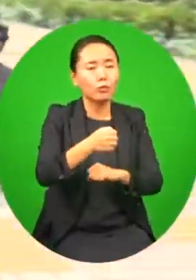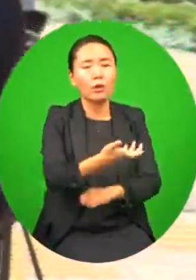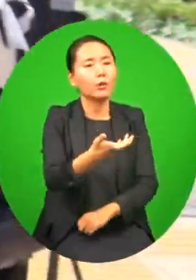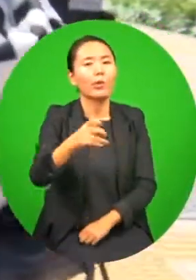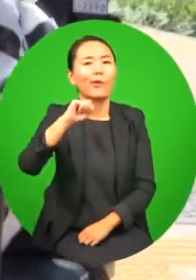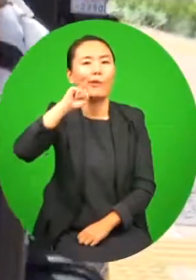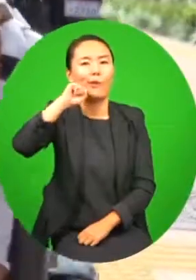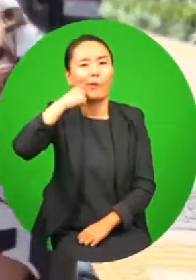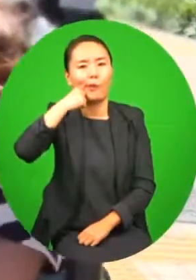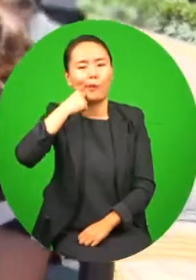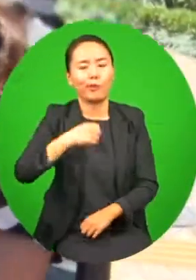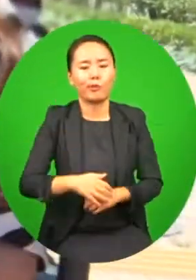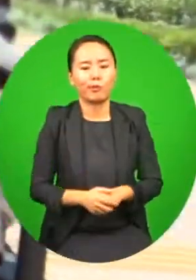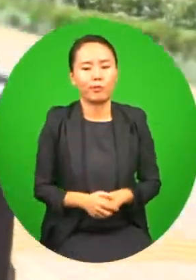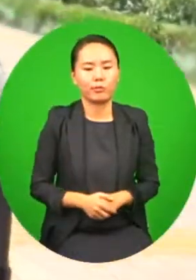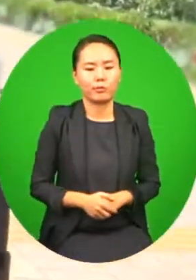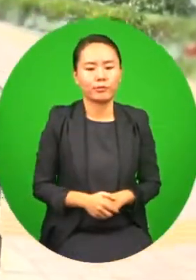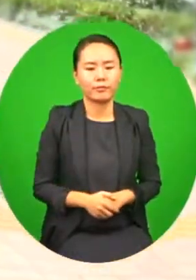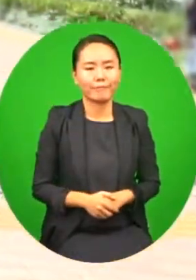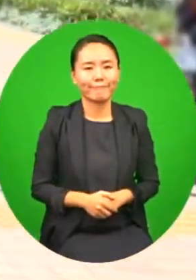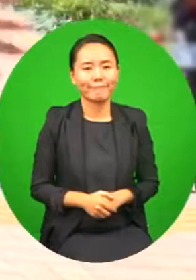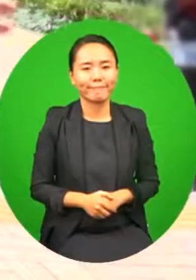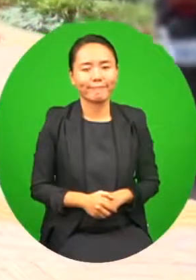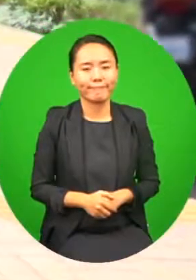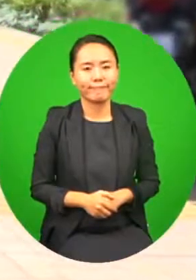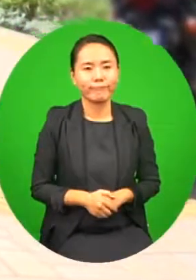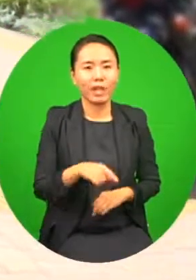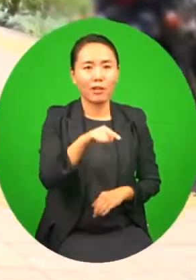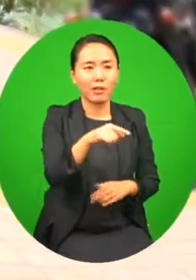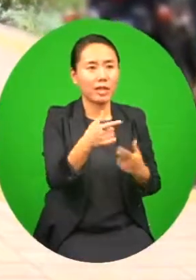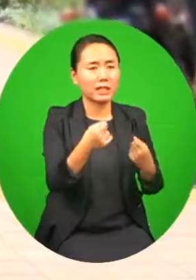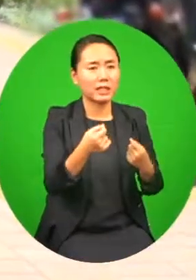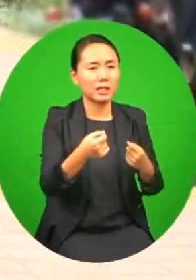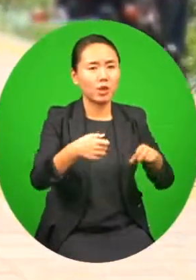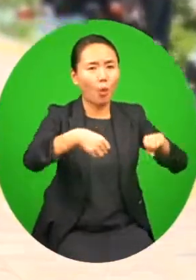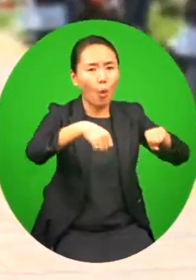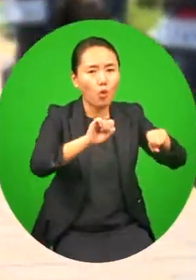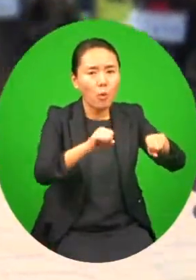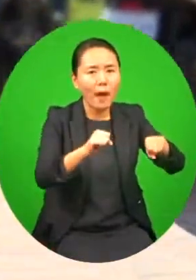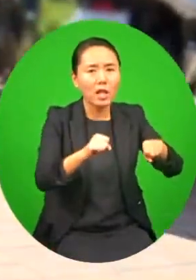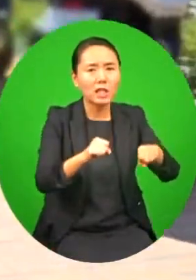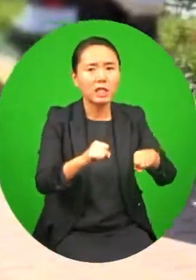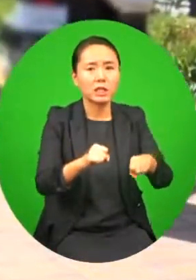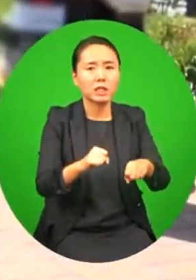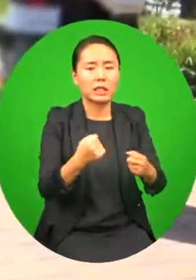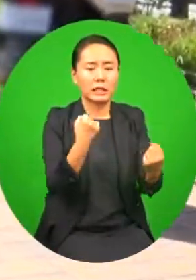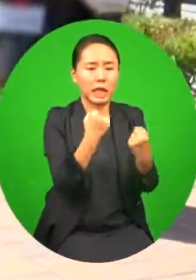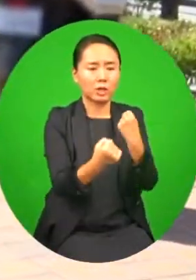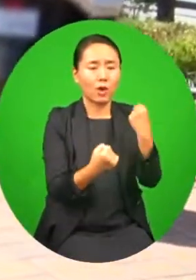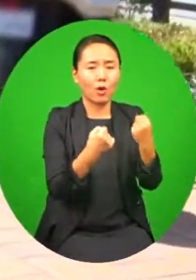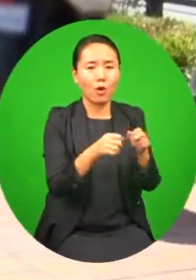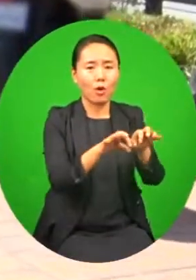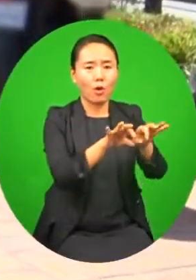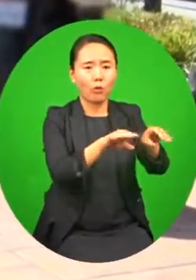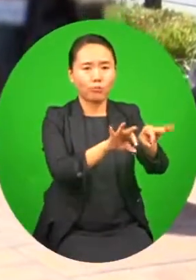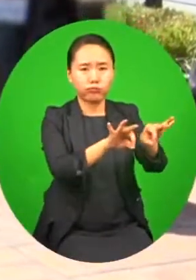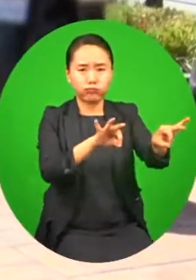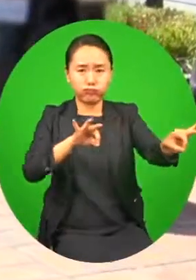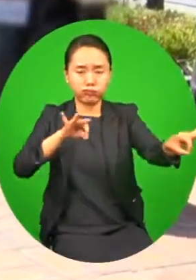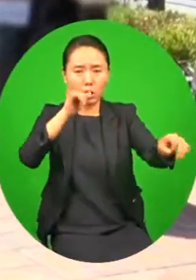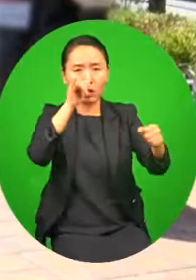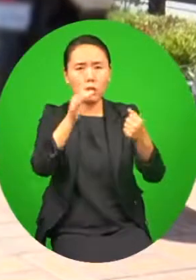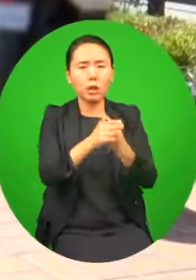때 불편한 것들은 뭐예요? 아, 이렇게 오토바이나 자전거가 인도를 다 전가하고 있을 때 저